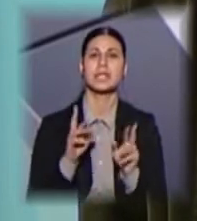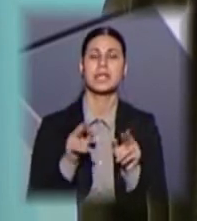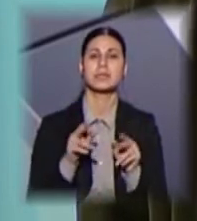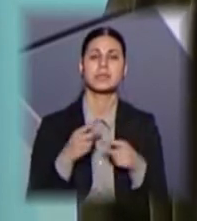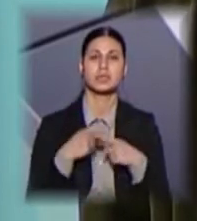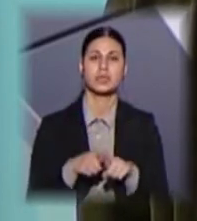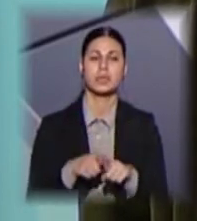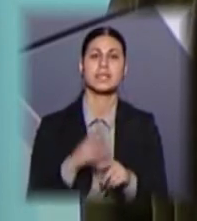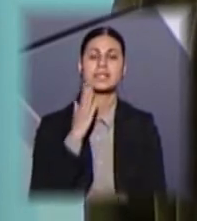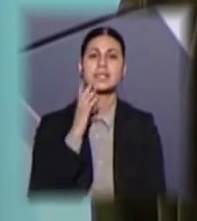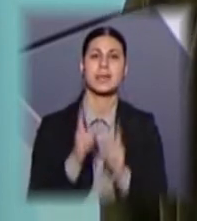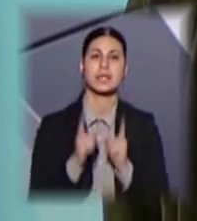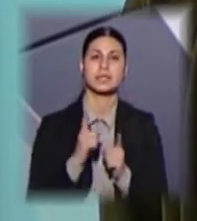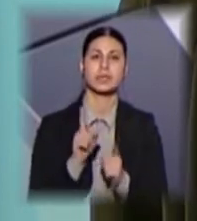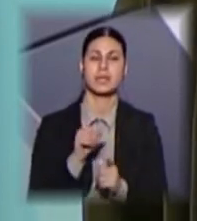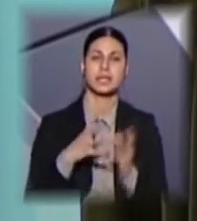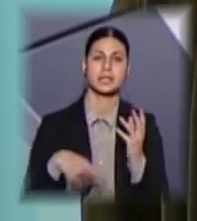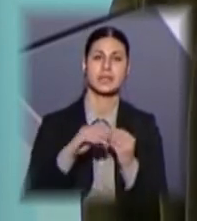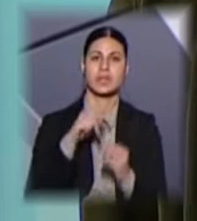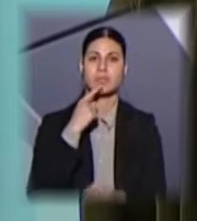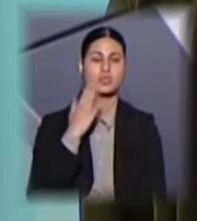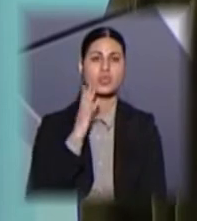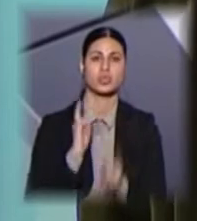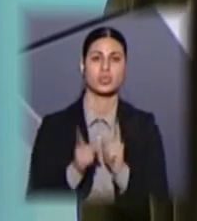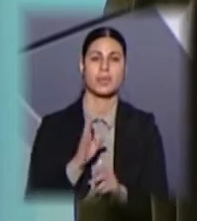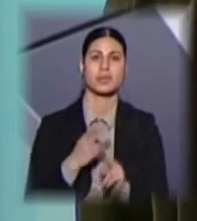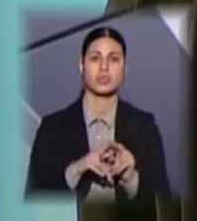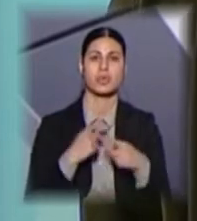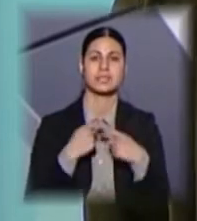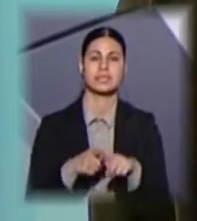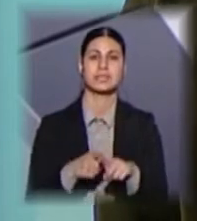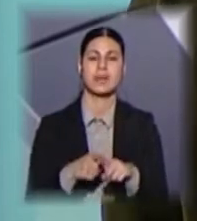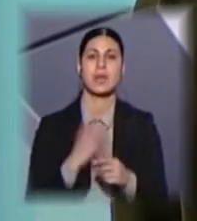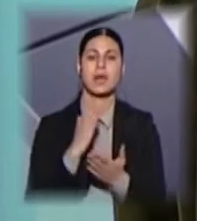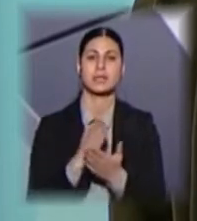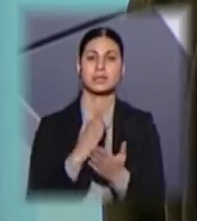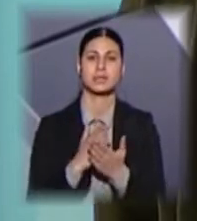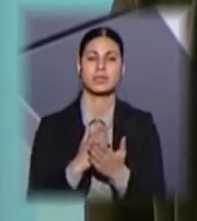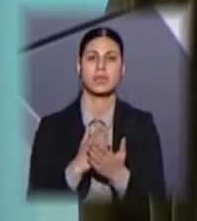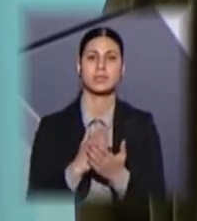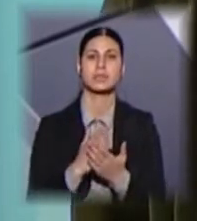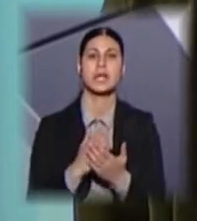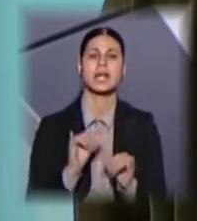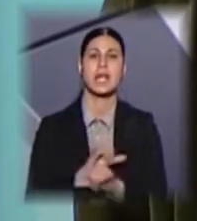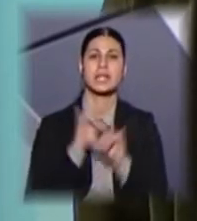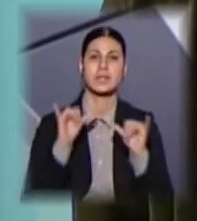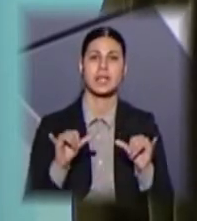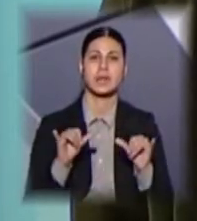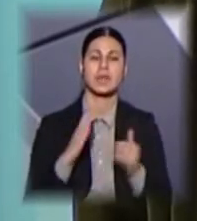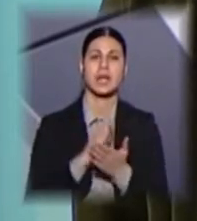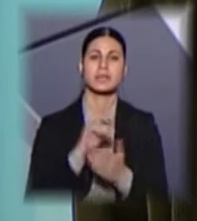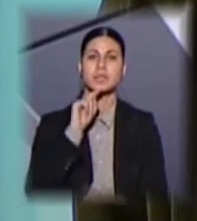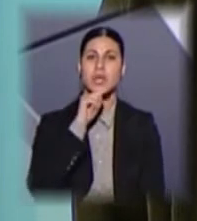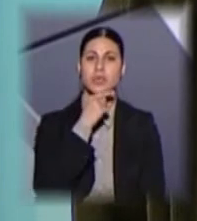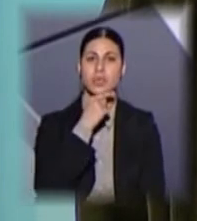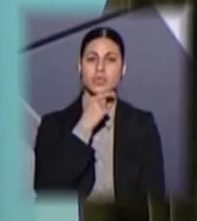ინსტრუმენტი. მაგალითად სამართლიანობა, რასაც ყველა საუბრობს, რომ უსამართლოა ეს სისტემა. არსებობს მაგალითად განვითარებადობა, არსებობს